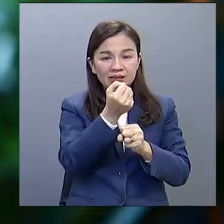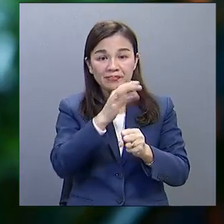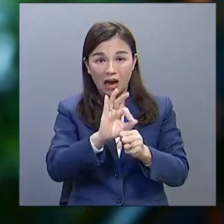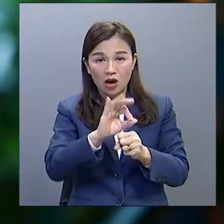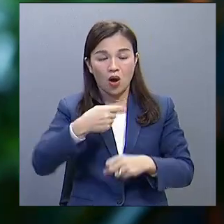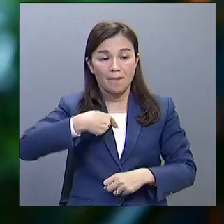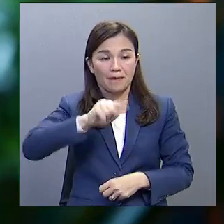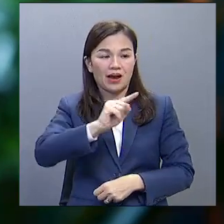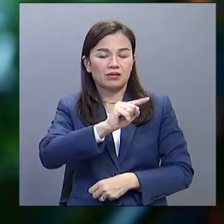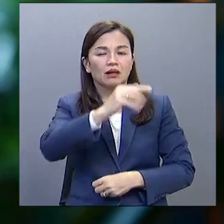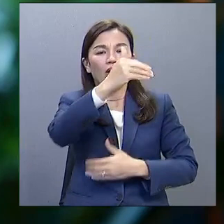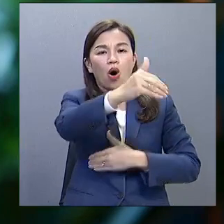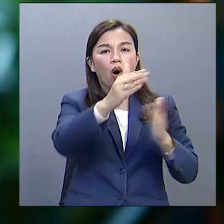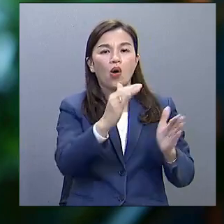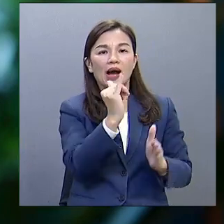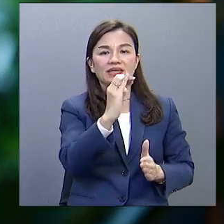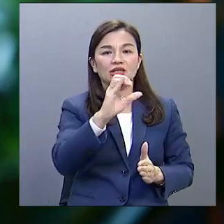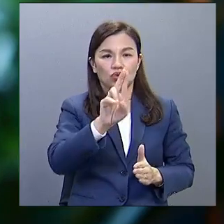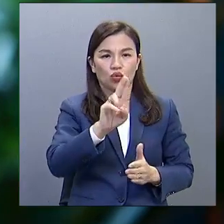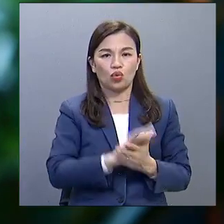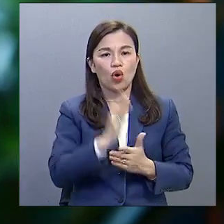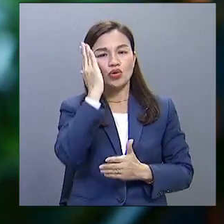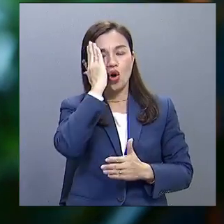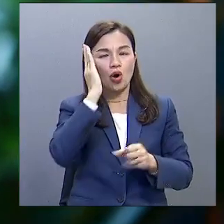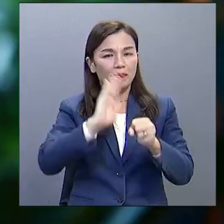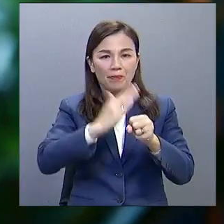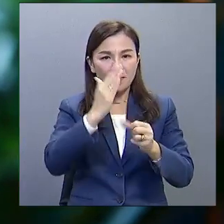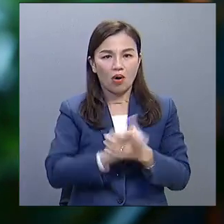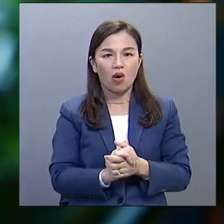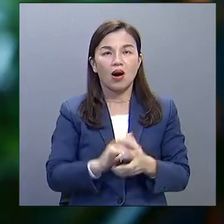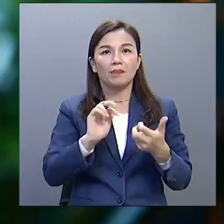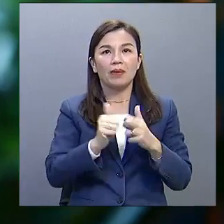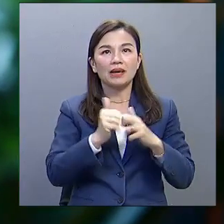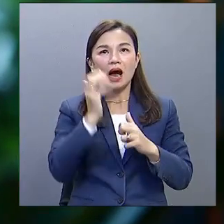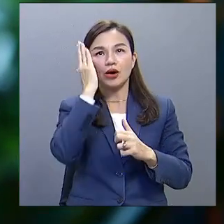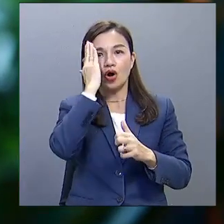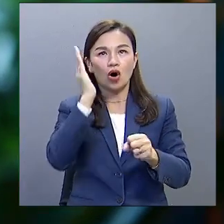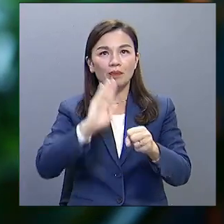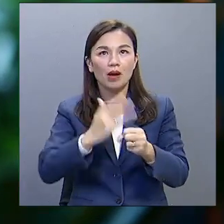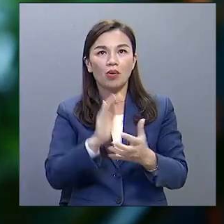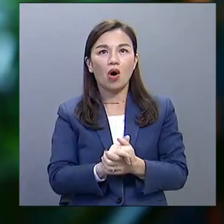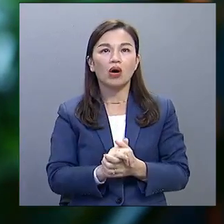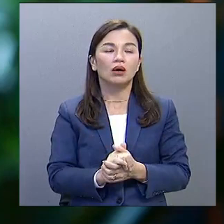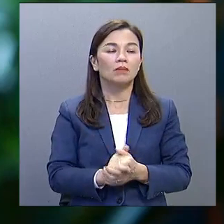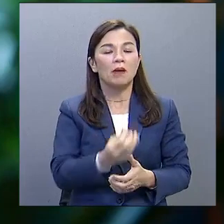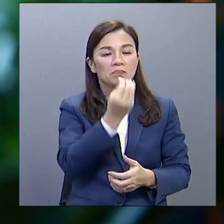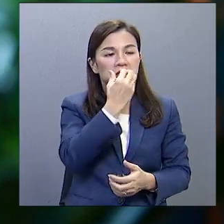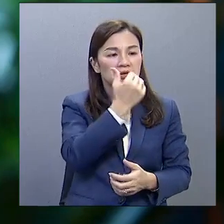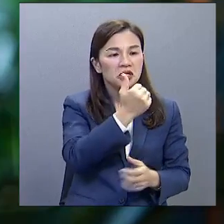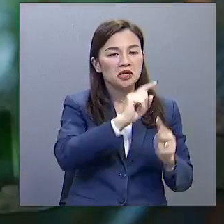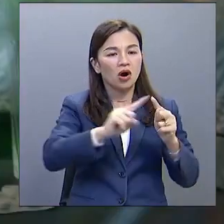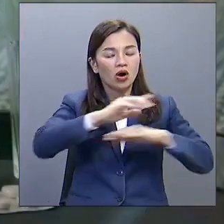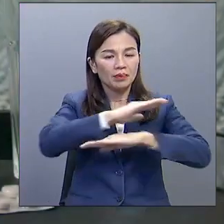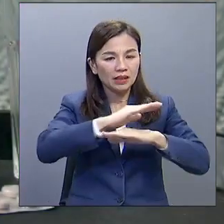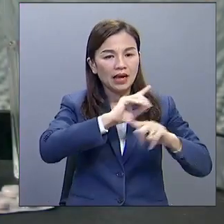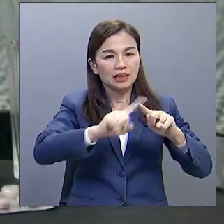ตอนนั้นเป็นเพราะหมอไม่ได้นอนนะคะหมอก็รู้เลยเนี่ยหมอมีจุดอ่อนเรื่องนอนเพราะอย่างอื่นหมอเป๊ะเวอร์หมดเลยนะคะทีนี้นอนเนี่ยมันทำไมสำคัญเ